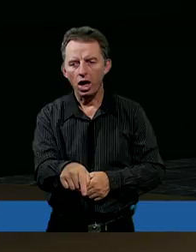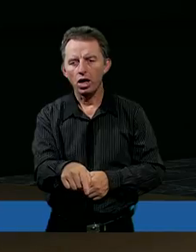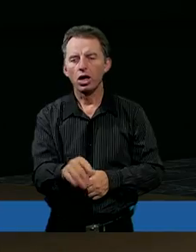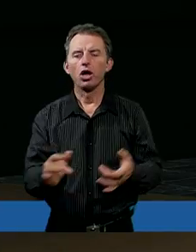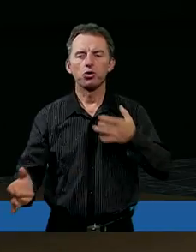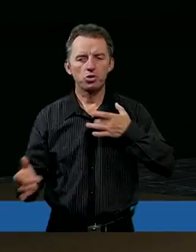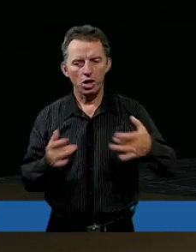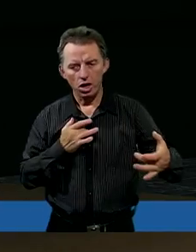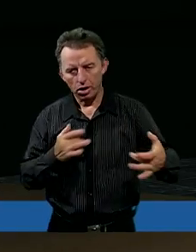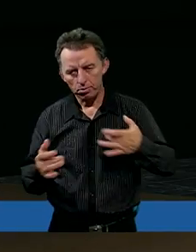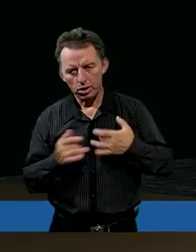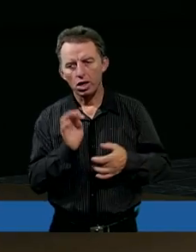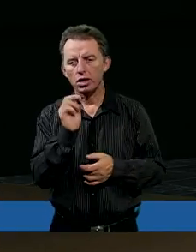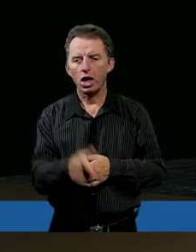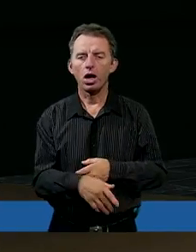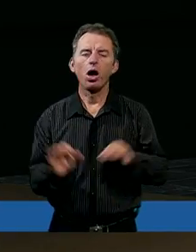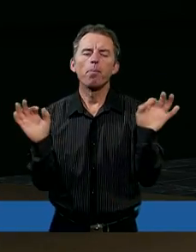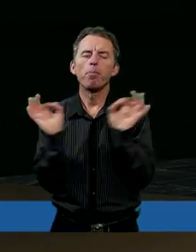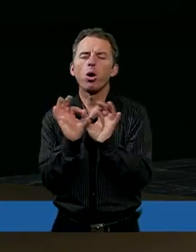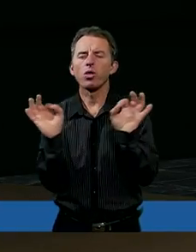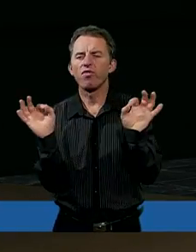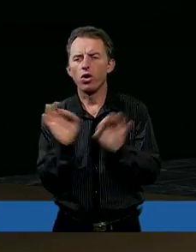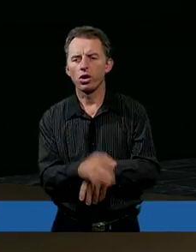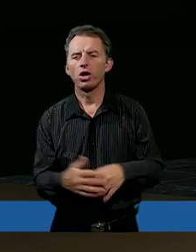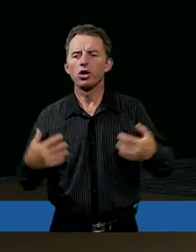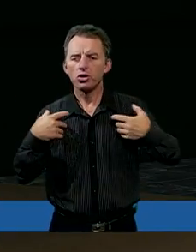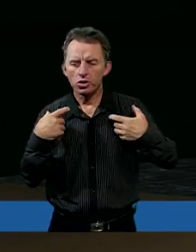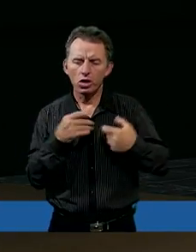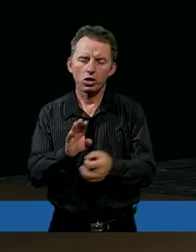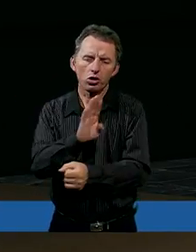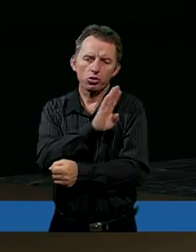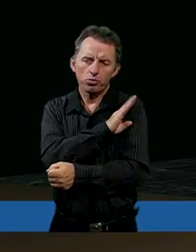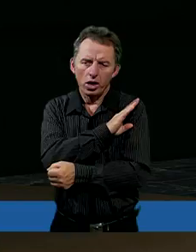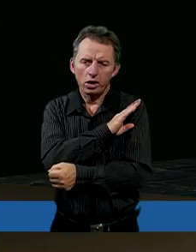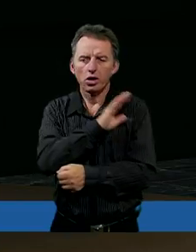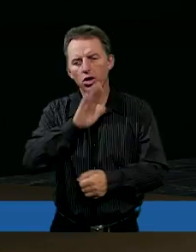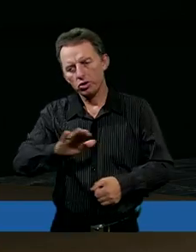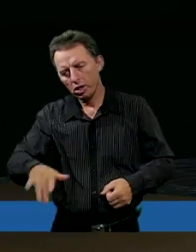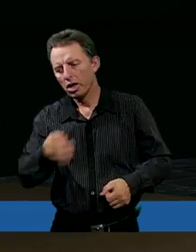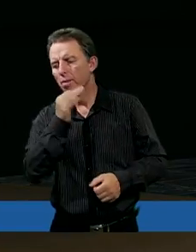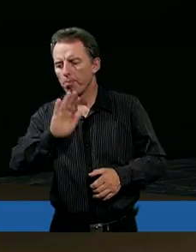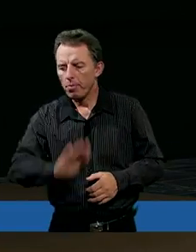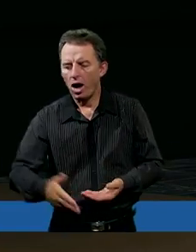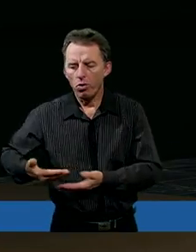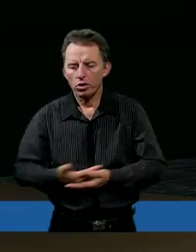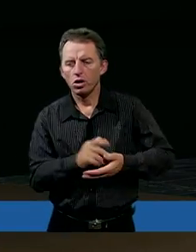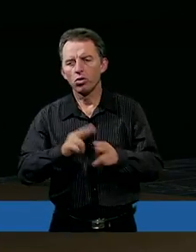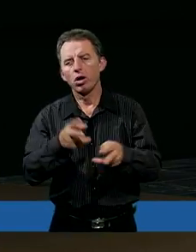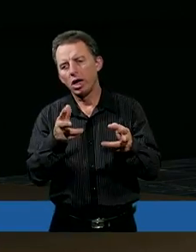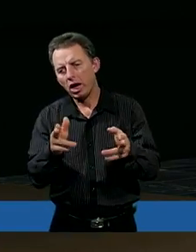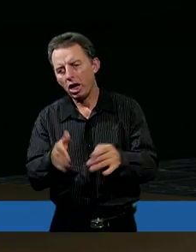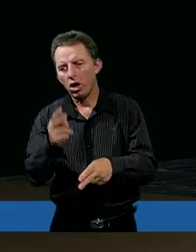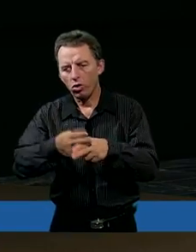To cierpienie, ta potworność życia, śmierci dzieci, małych dzieci, które na raka